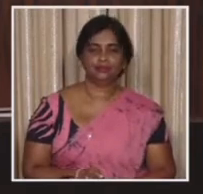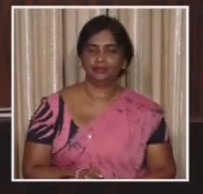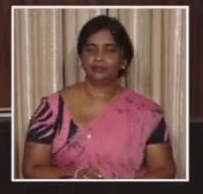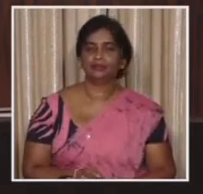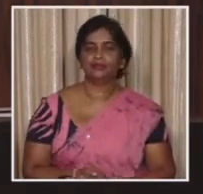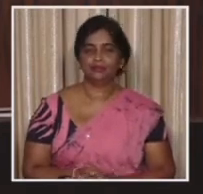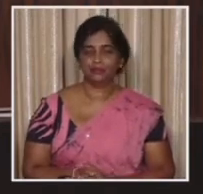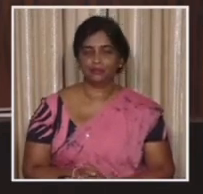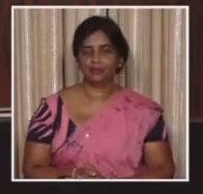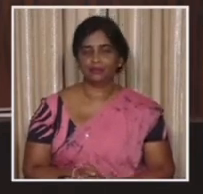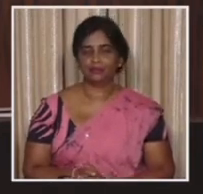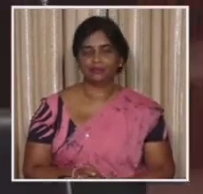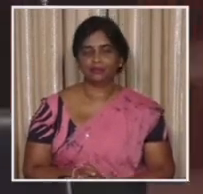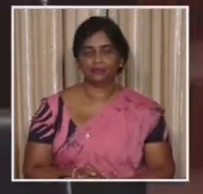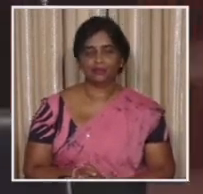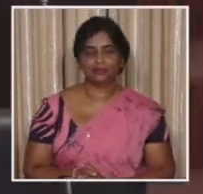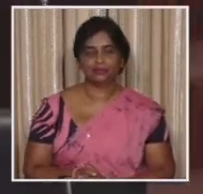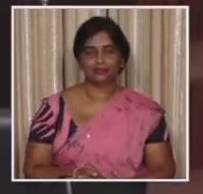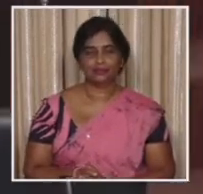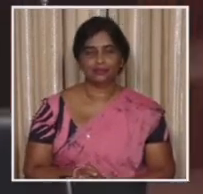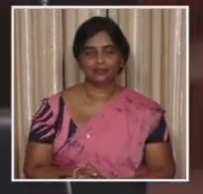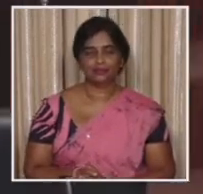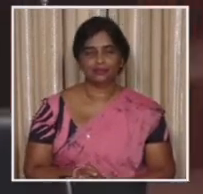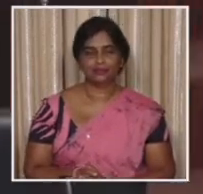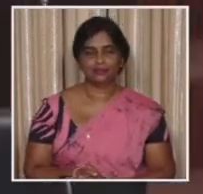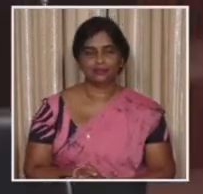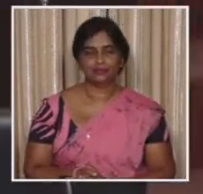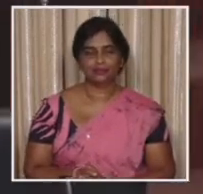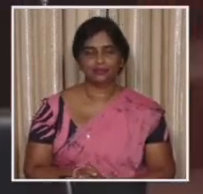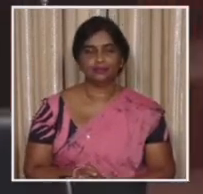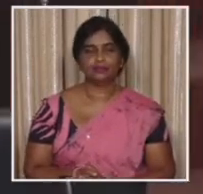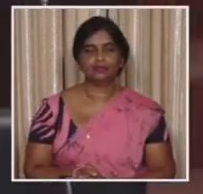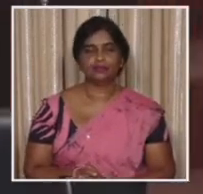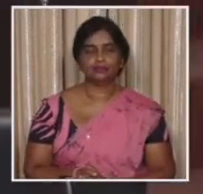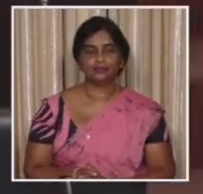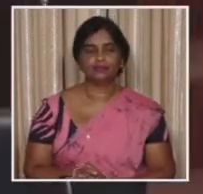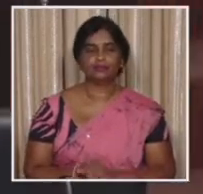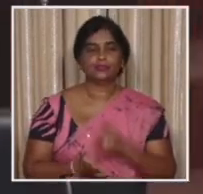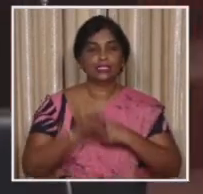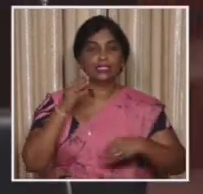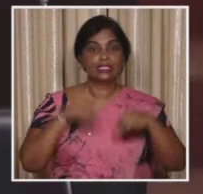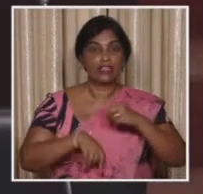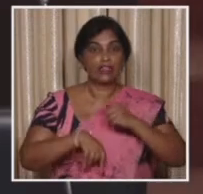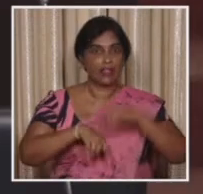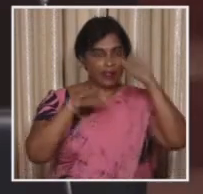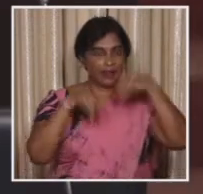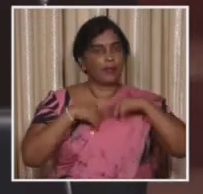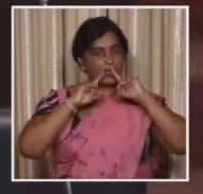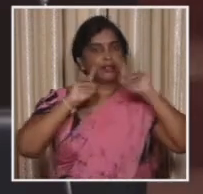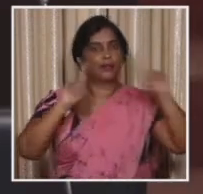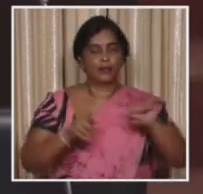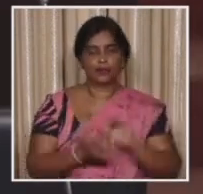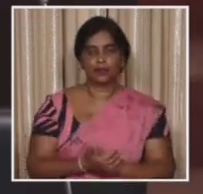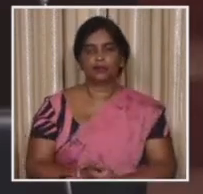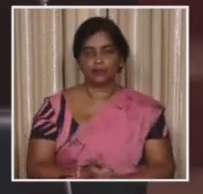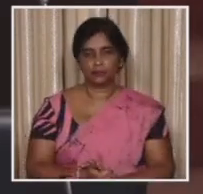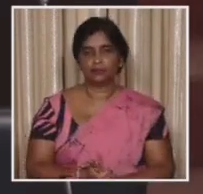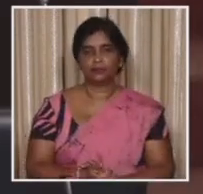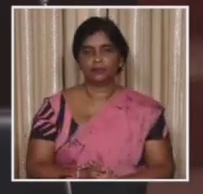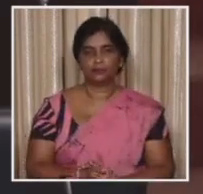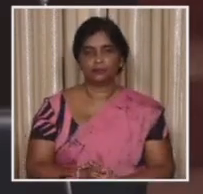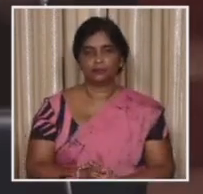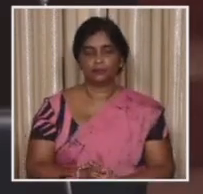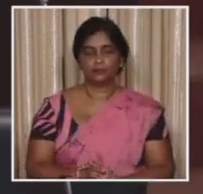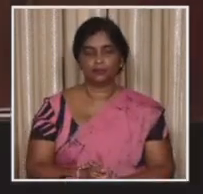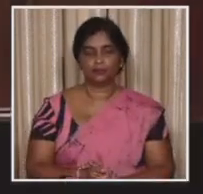මම 3 ලයින් විපයක් ඇරලා තියෙනවා. මම 3 ලයින් විපයක් ඇරලා තියෙනවා ඡන්ද දෙන වෙලාවට එන්න කියලා. එච්චරයි. හරි විවාදයක්